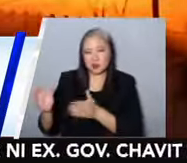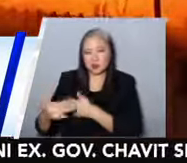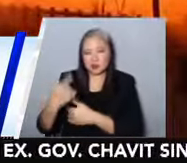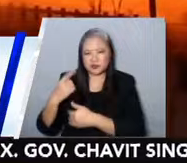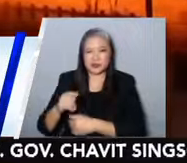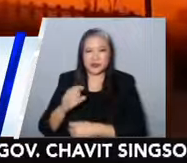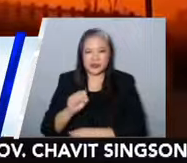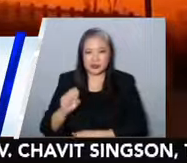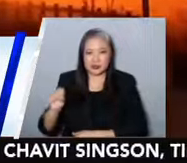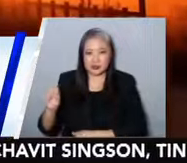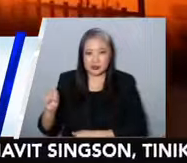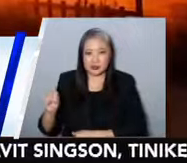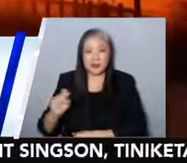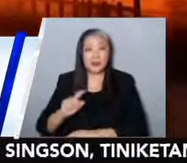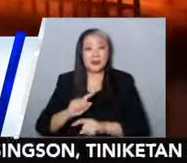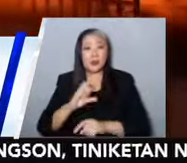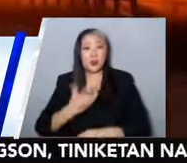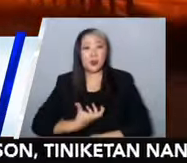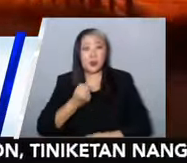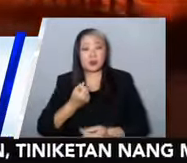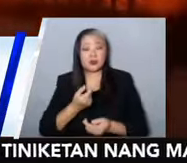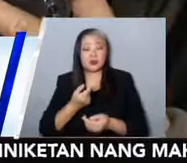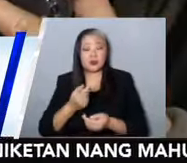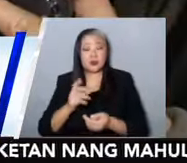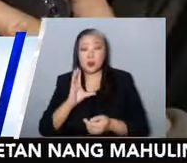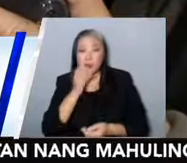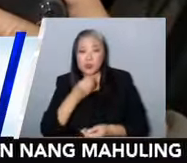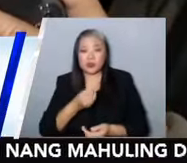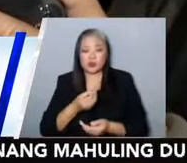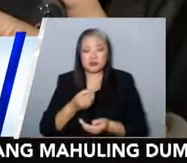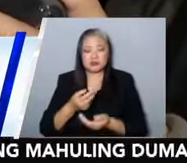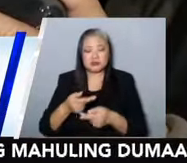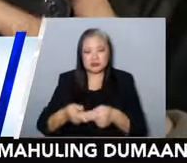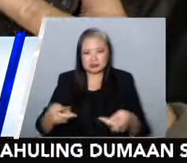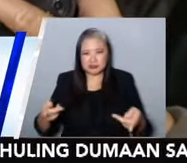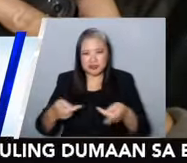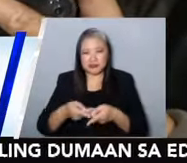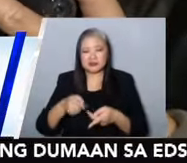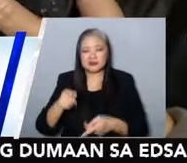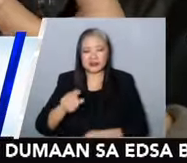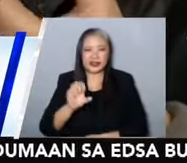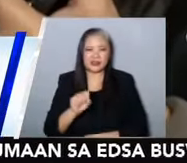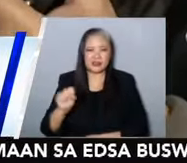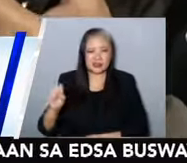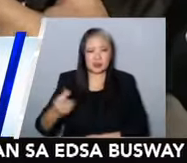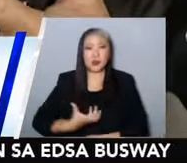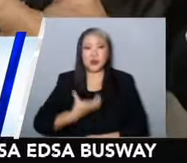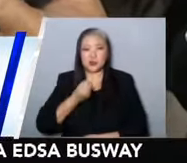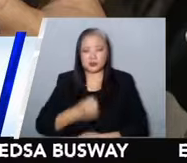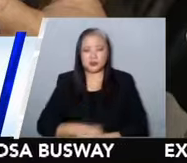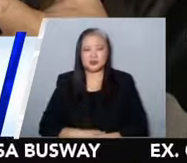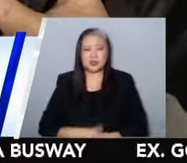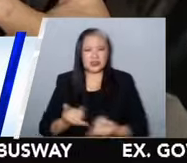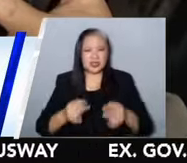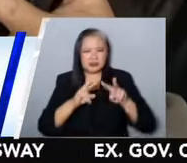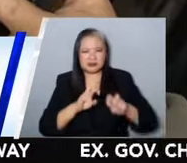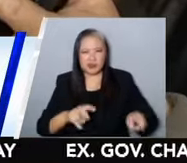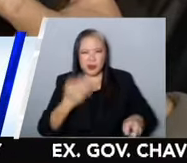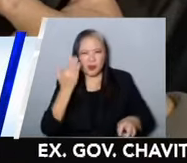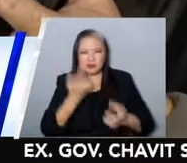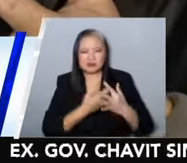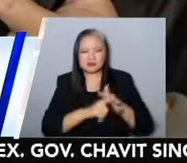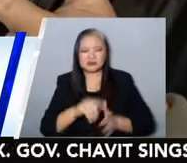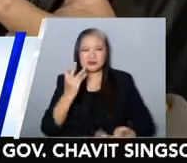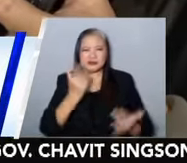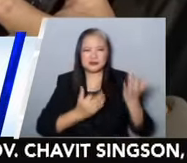pag-aari na ng SSS. Compound na yan ng SSS. Under investigation pa ang pinagmulan ng sunog, no? Tapos yung ating